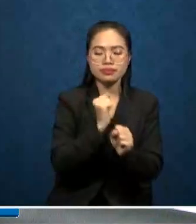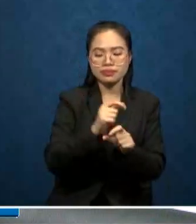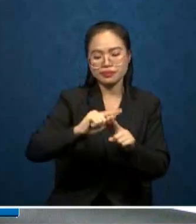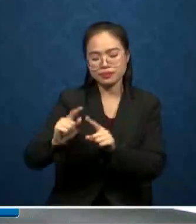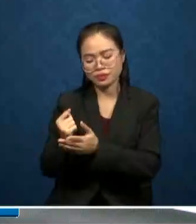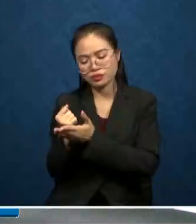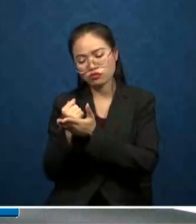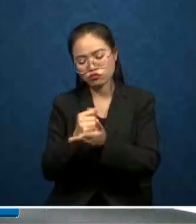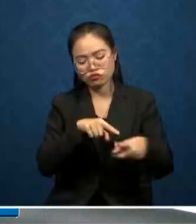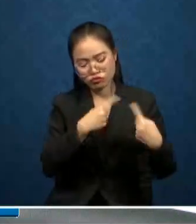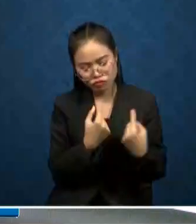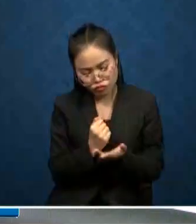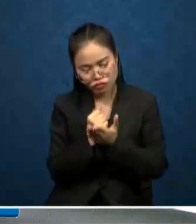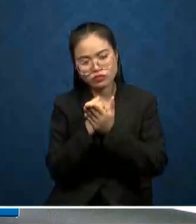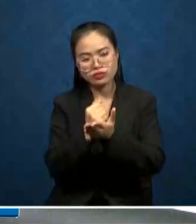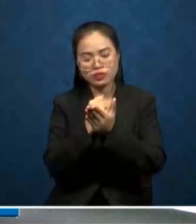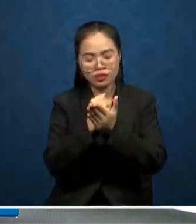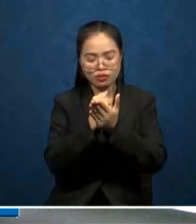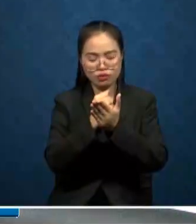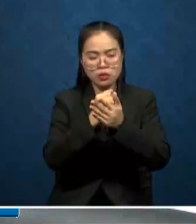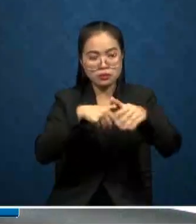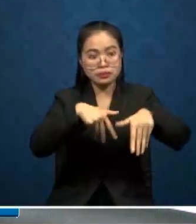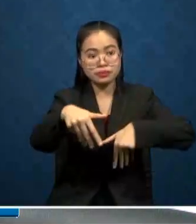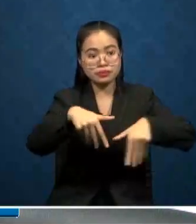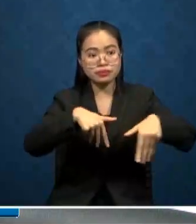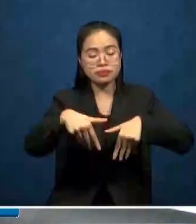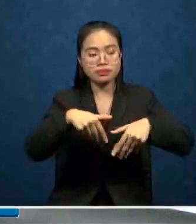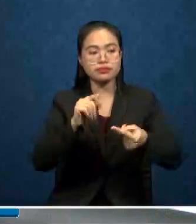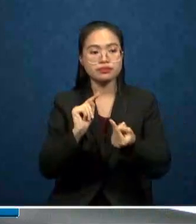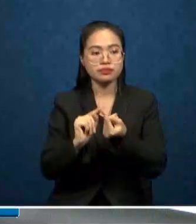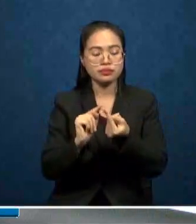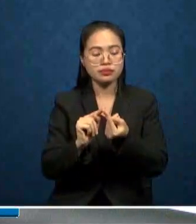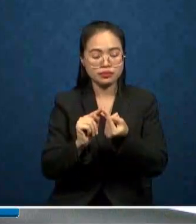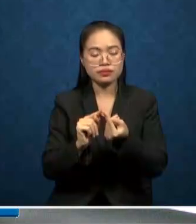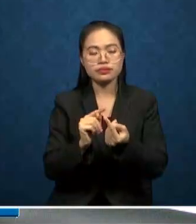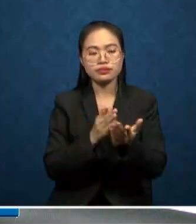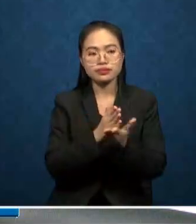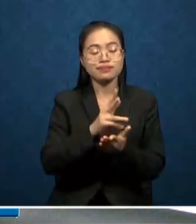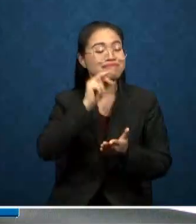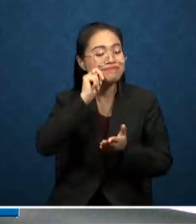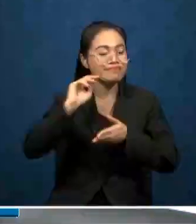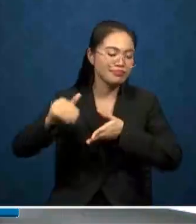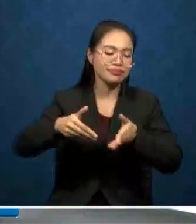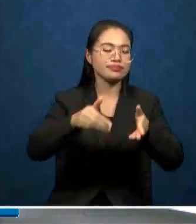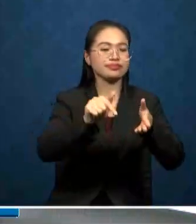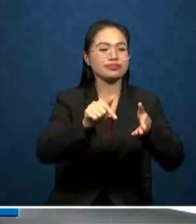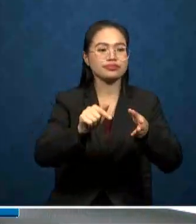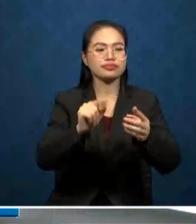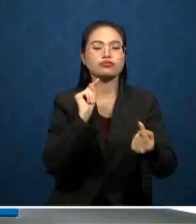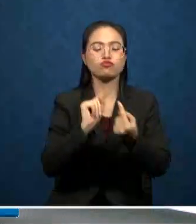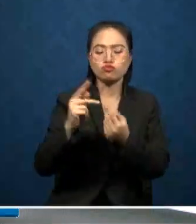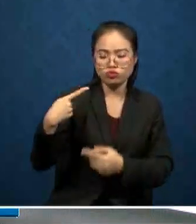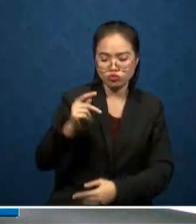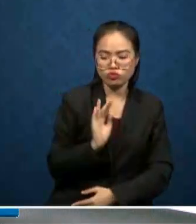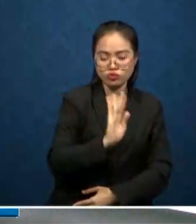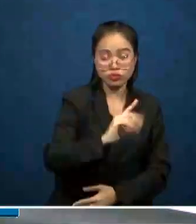แบ่งปันพี่น้องชาวไทยในพื้นที่แนวชายฝั่งลุ่มแม่น้ำโขงนะคะโดยเฉพาะอย่างยิ่งผลประโยชน์ของ